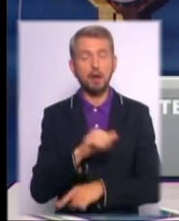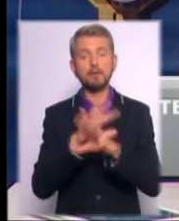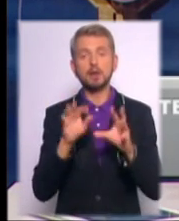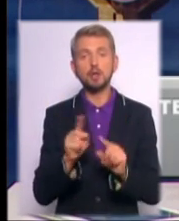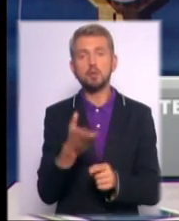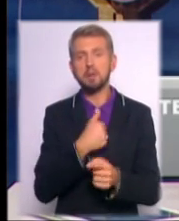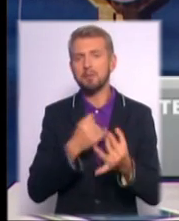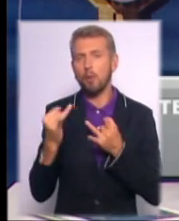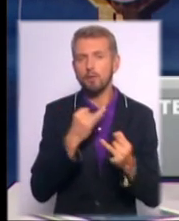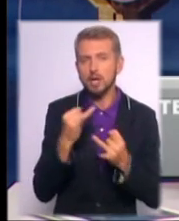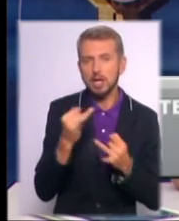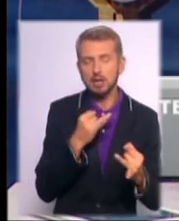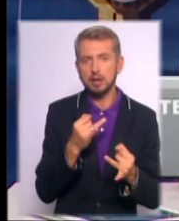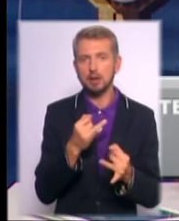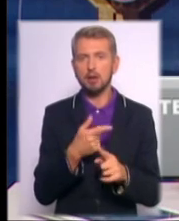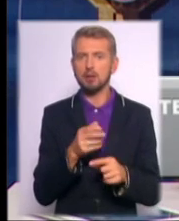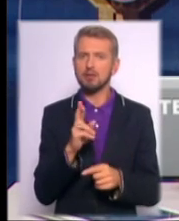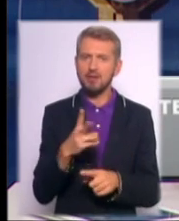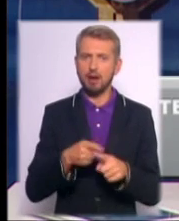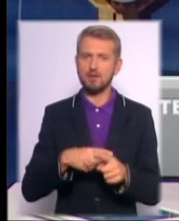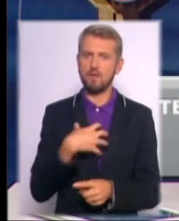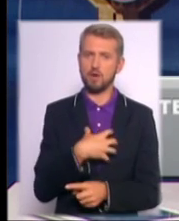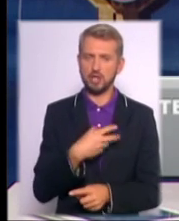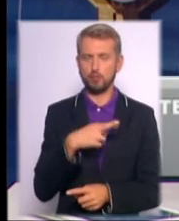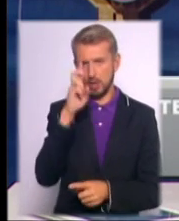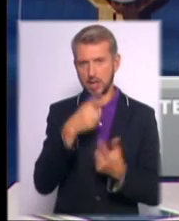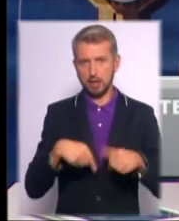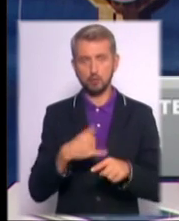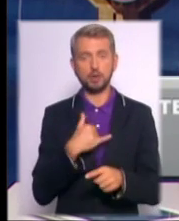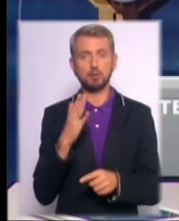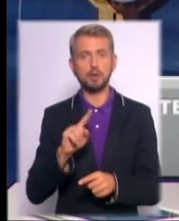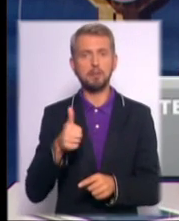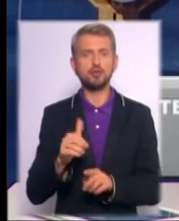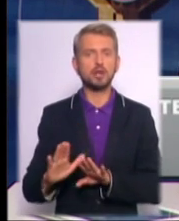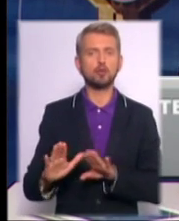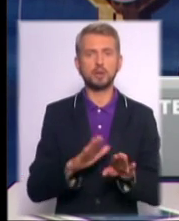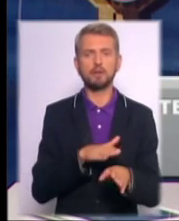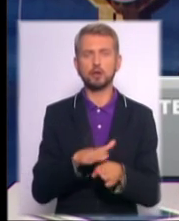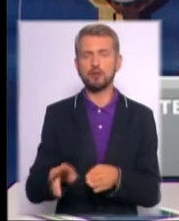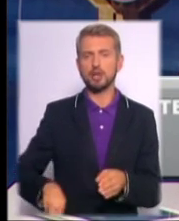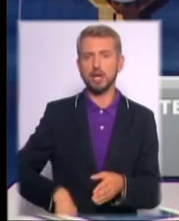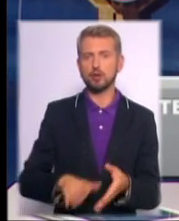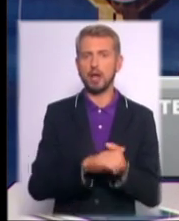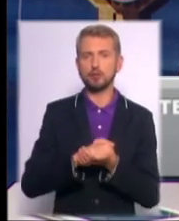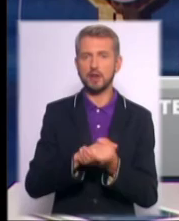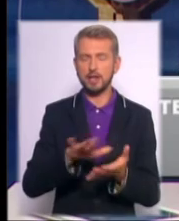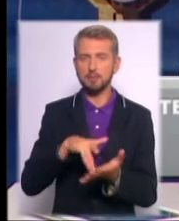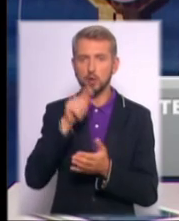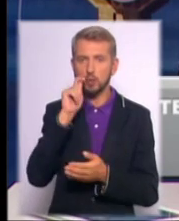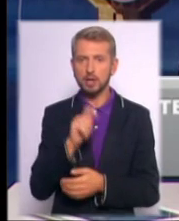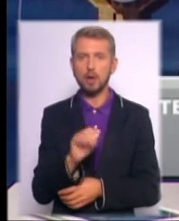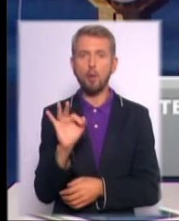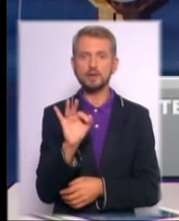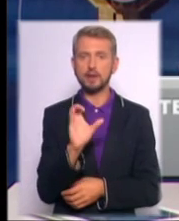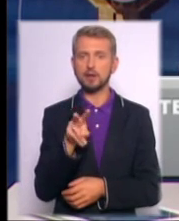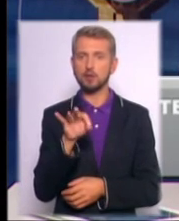ми поговорили, наскільки це важливо для країни. У нашій студії буде перший заступник виконавчого директор Асоціації міст України Олександр Слобожан.